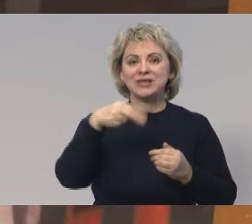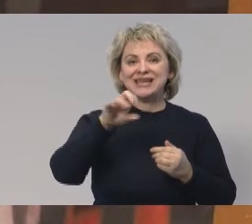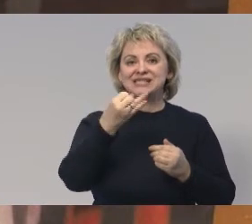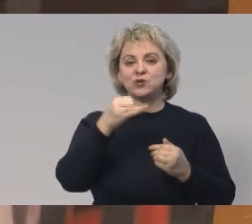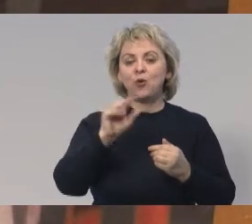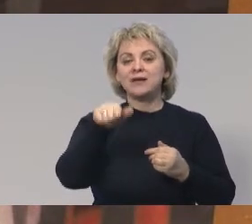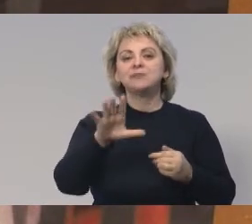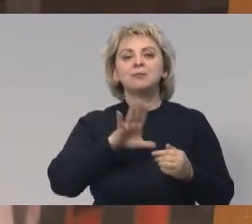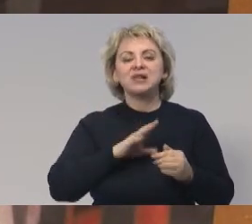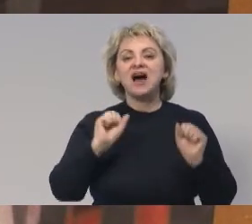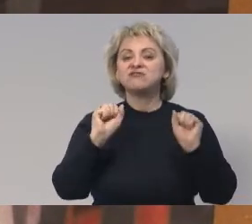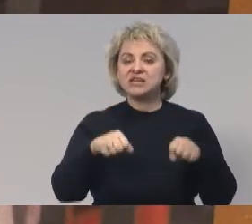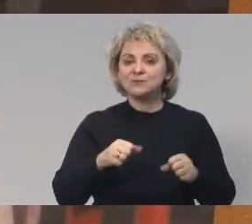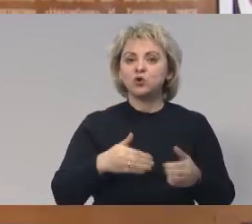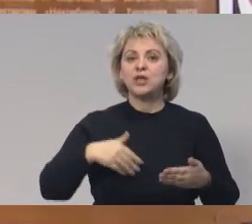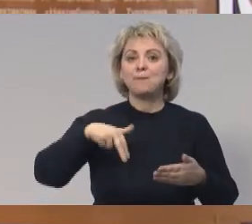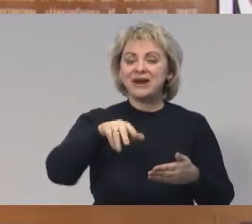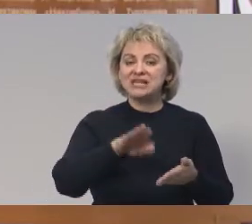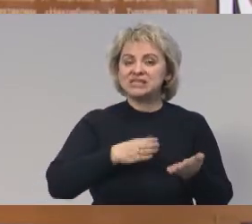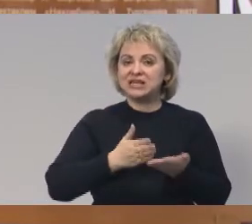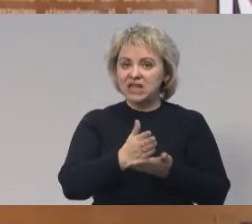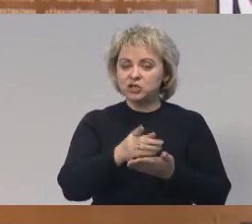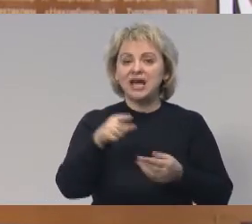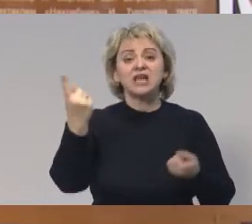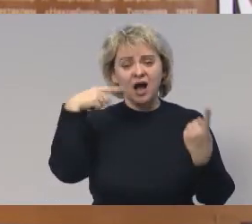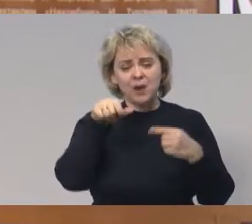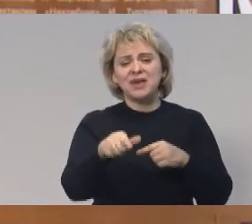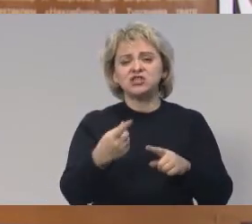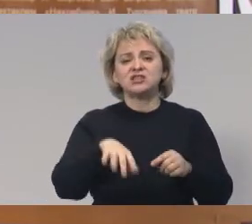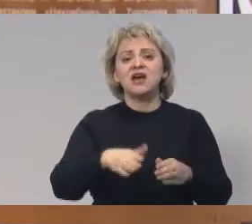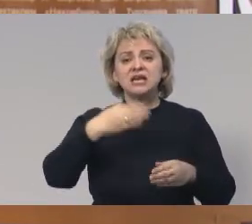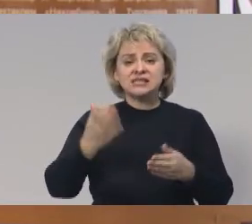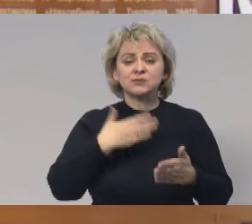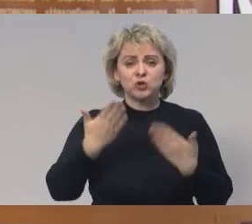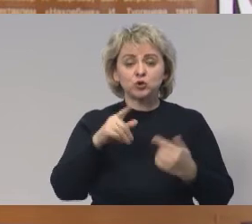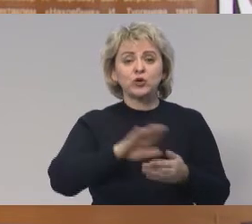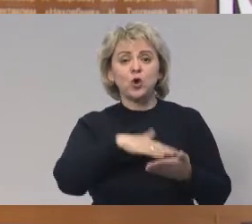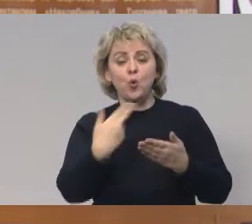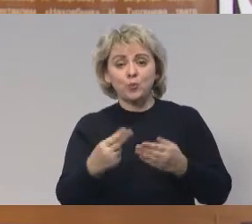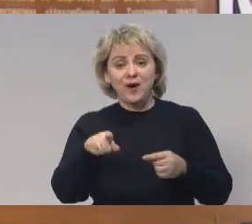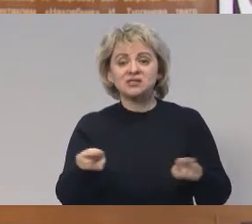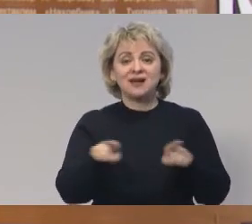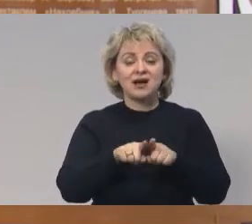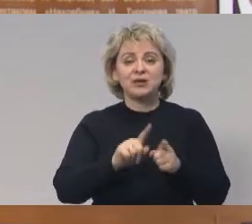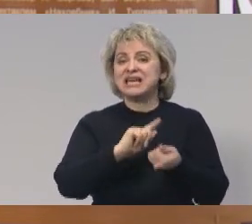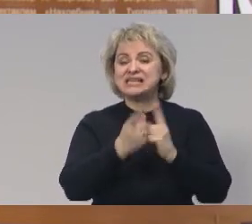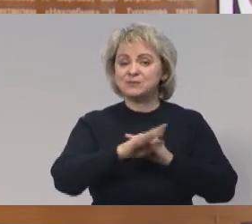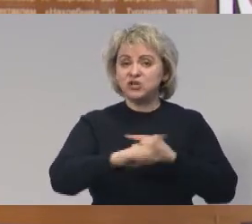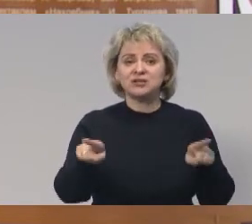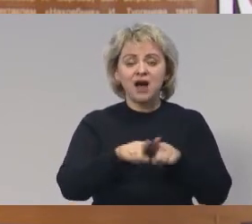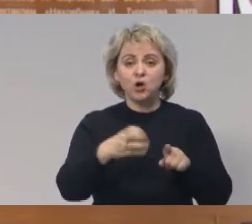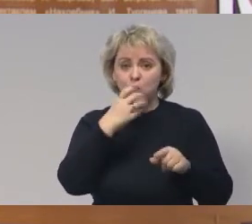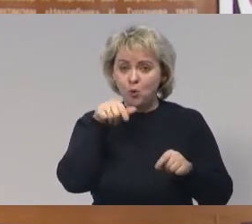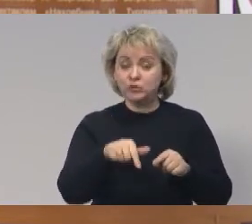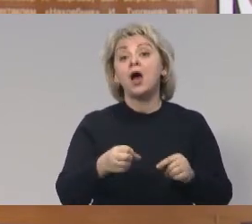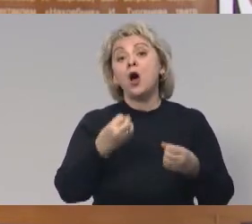Родницкой. Была возможность пройтись по лезвию ножа, да, потому что комедия – это всегда сложно. Важно не свалиться в комедианство, да, а удержаться на